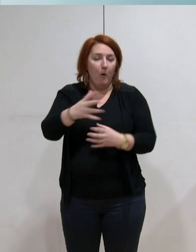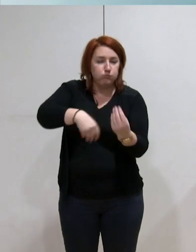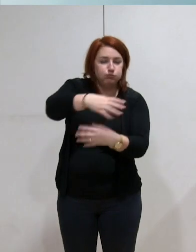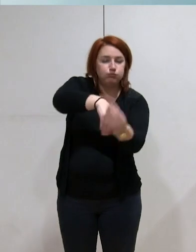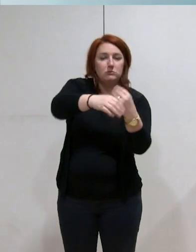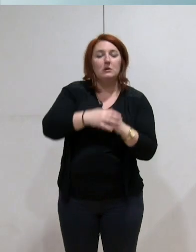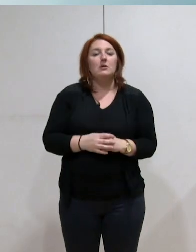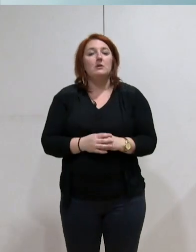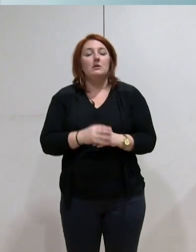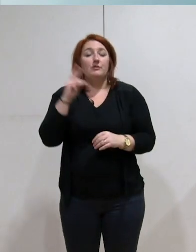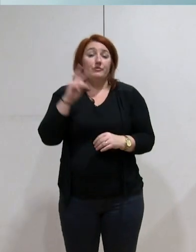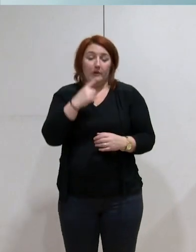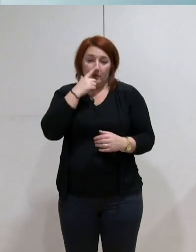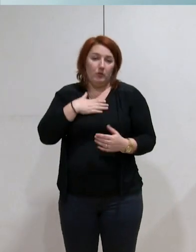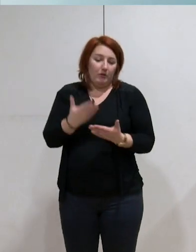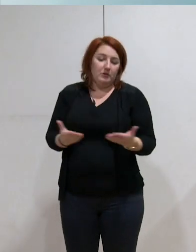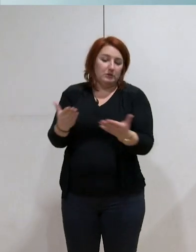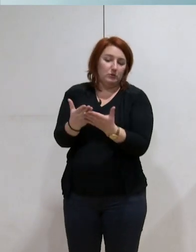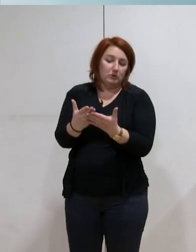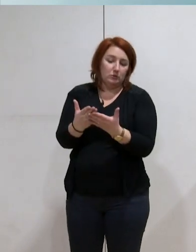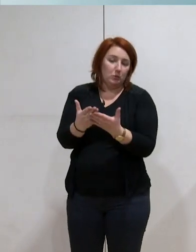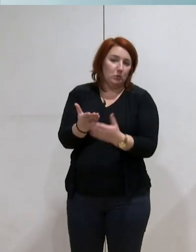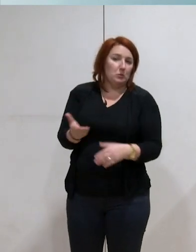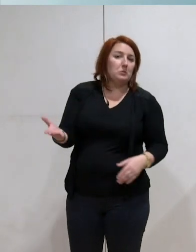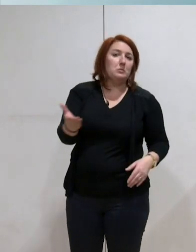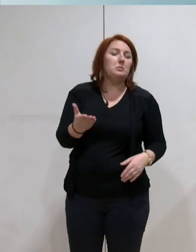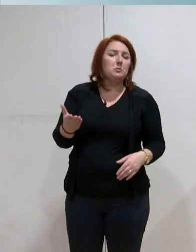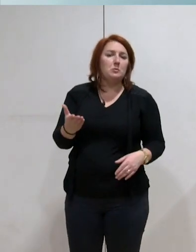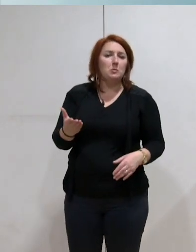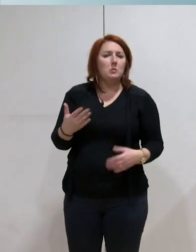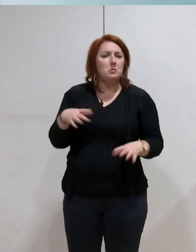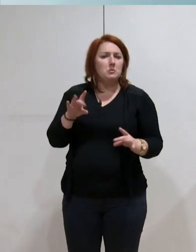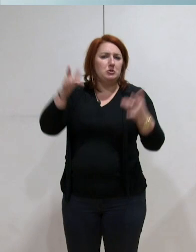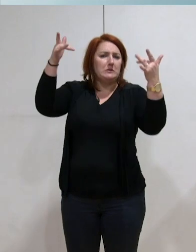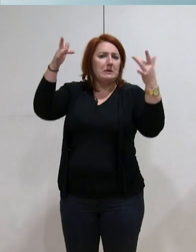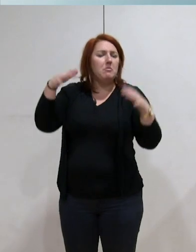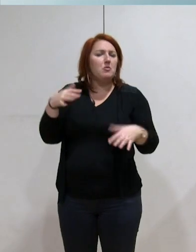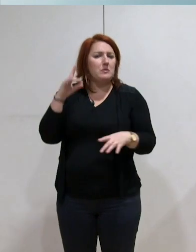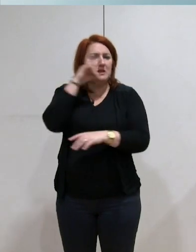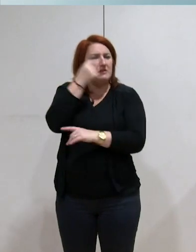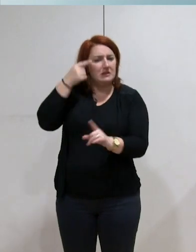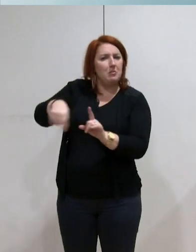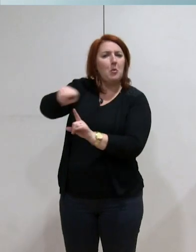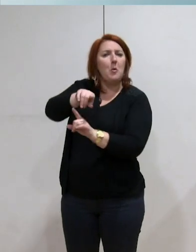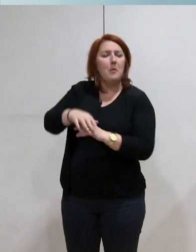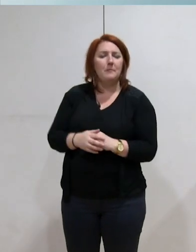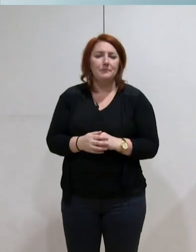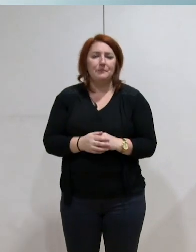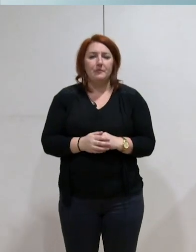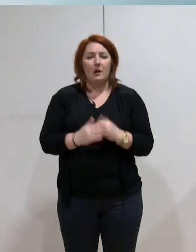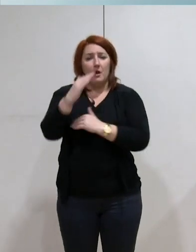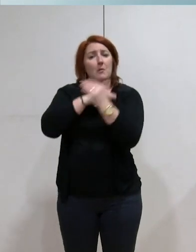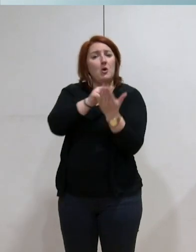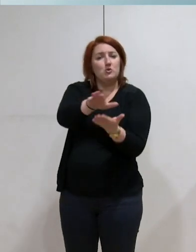pense que là nous sommes face à une situation particulièrement sensible difficile pour ses agents alors ce plan